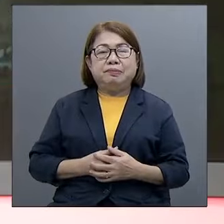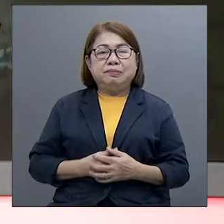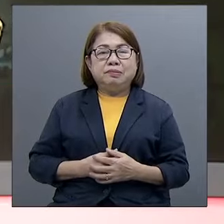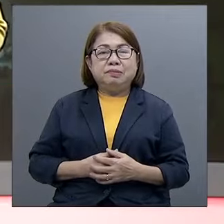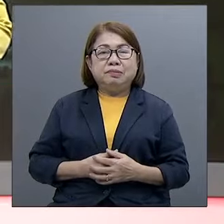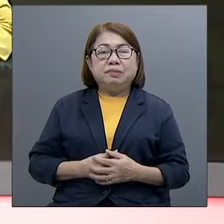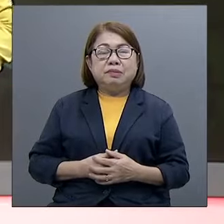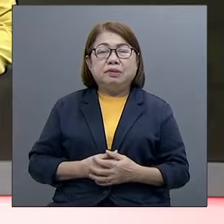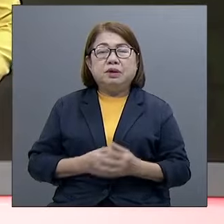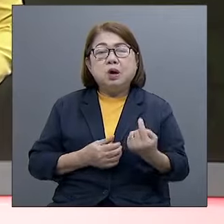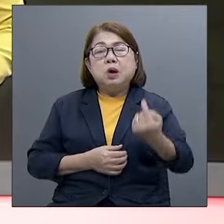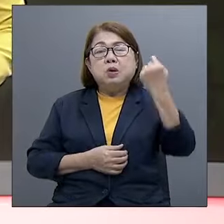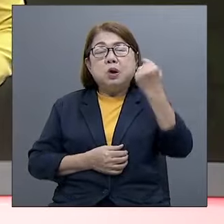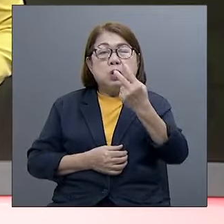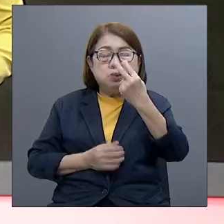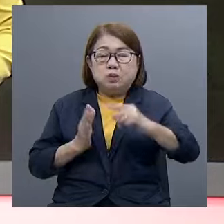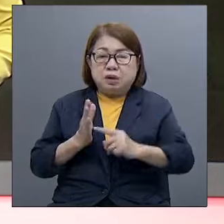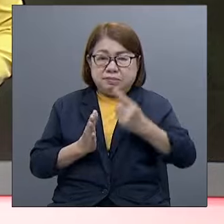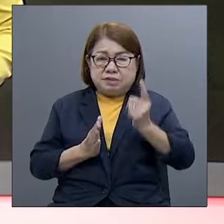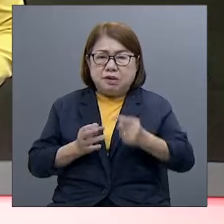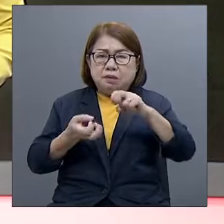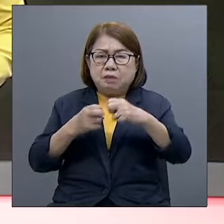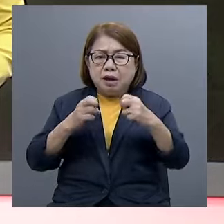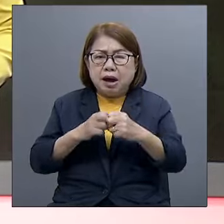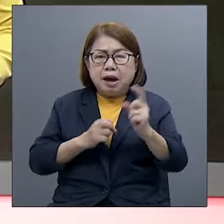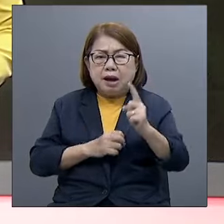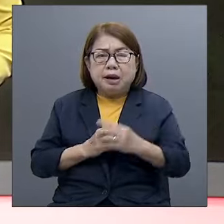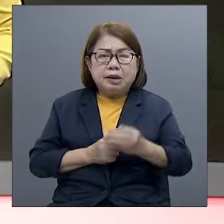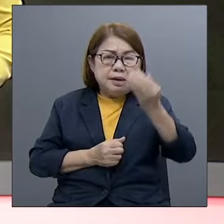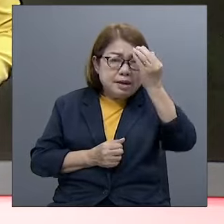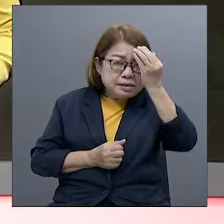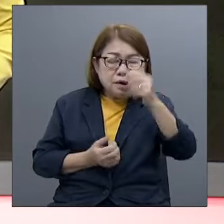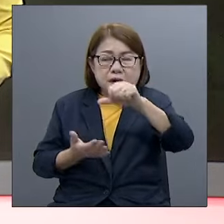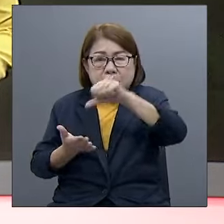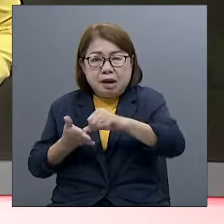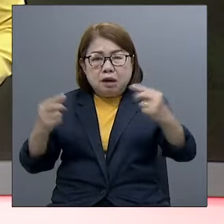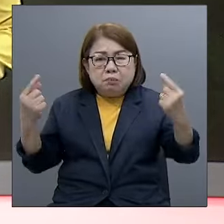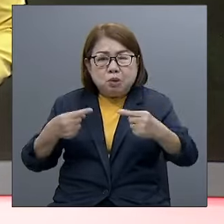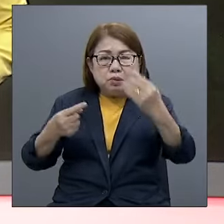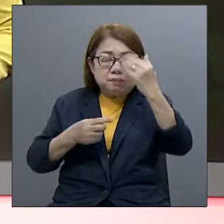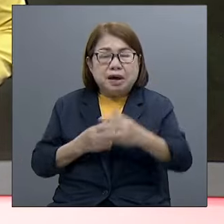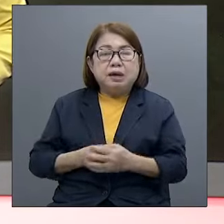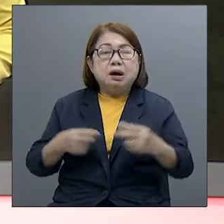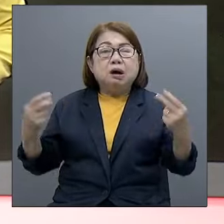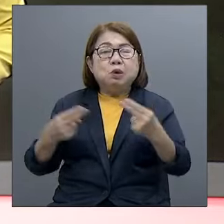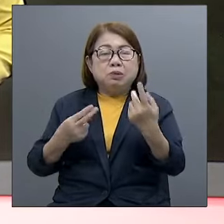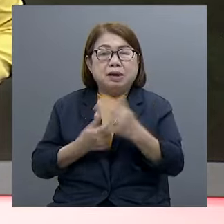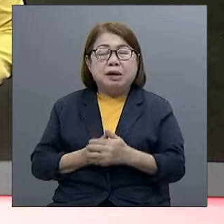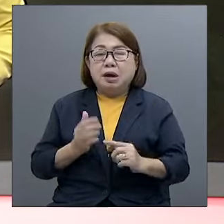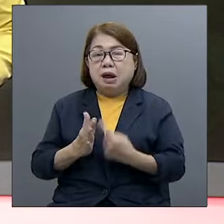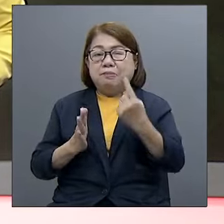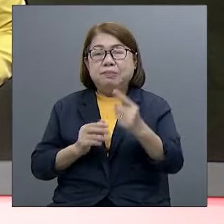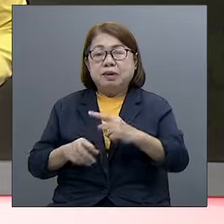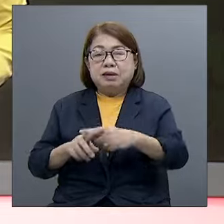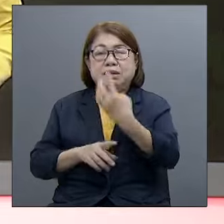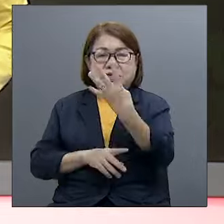คุณผู้ชมคะย้อนกลับไปดูจุดเริ่มต้นของการโจมตีระหว่างอิสราเอลกับอิหร่านกันอีกครั้งหนึ่งนะคะครั้งแรกเนี่ยเปิดฉากขึ้นเมื่อวันที่1เมษายนที่